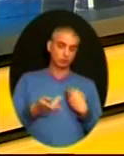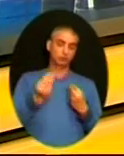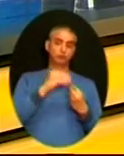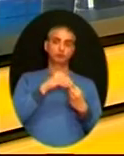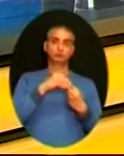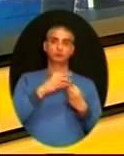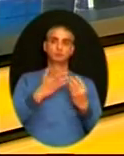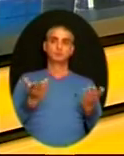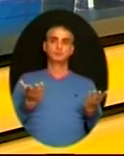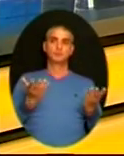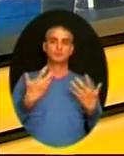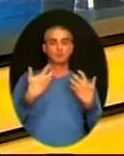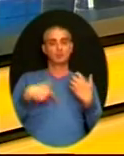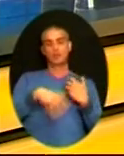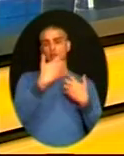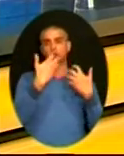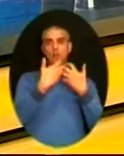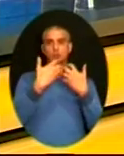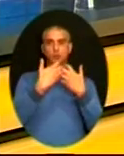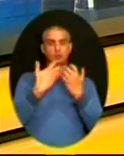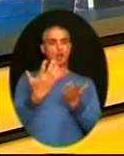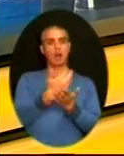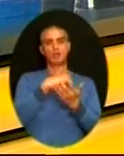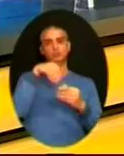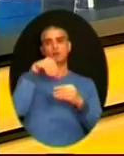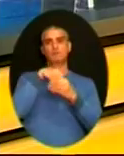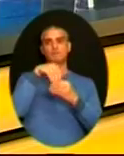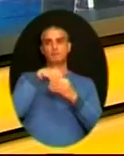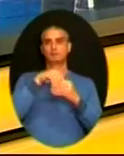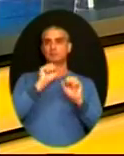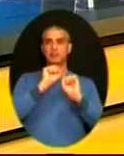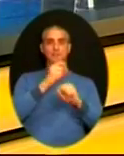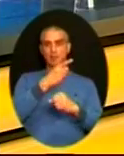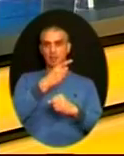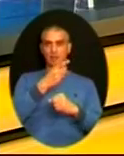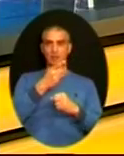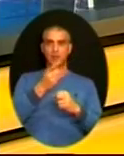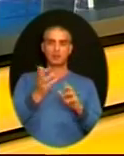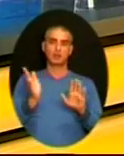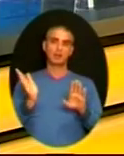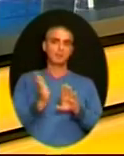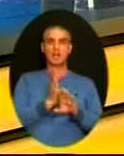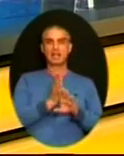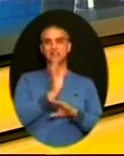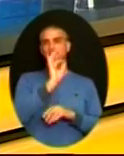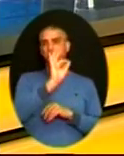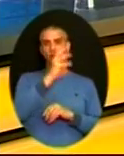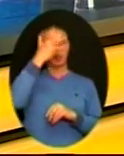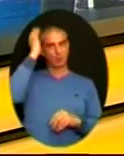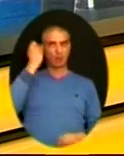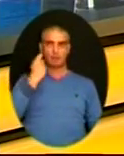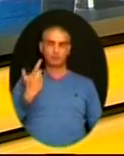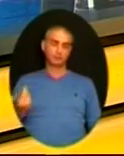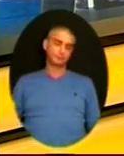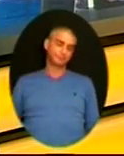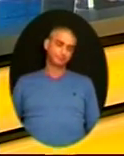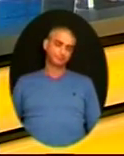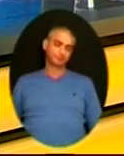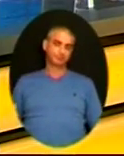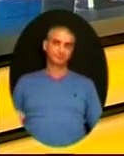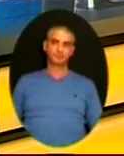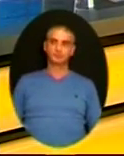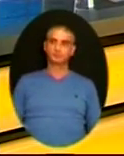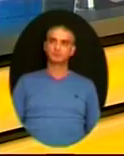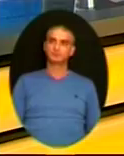משהו שיוצא לאשדוד ויוצא לקושש קולות מהרזרוואר של לפיד. צריכים